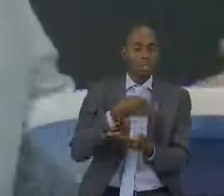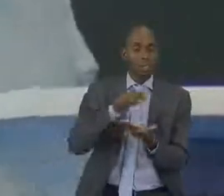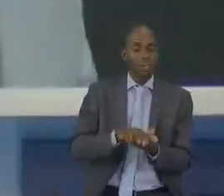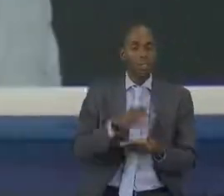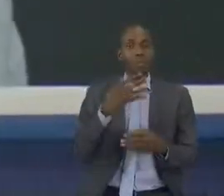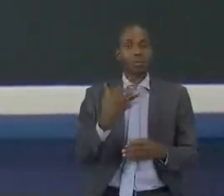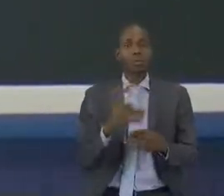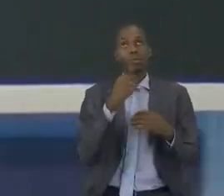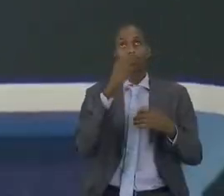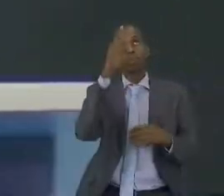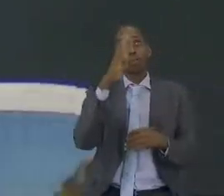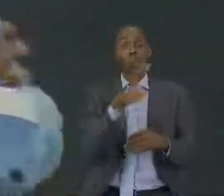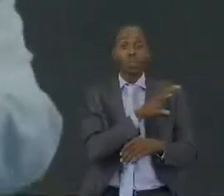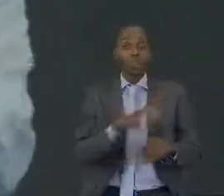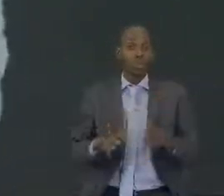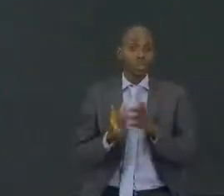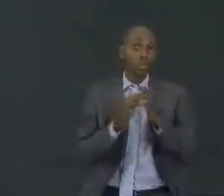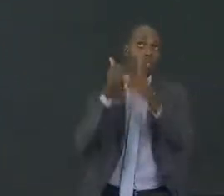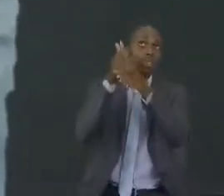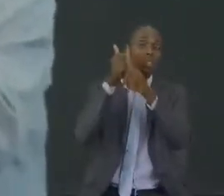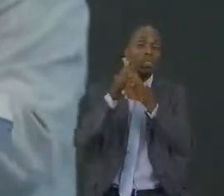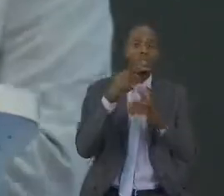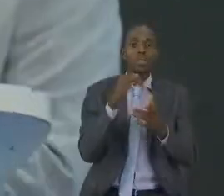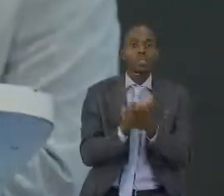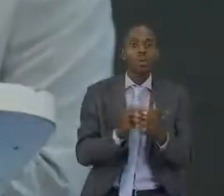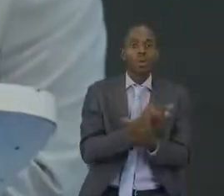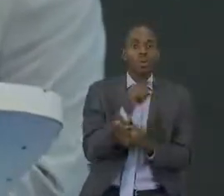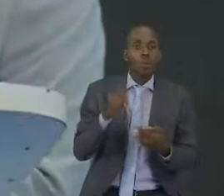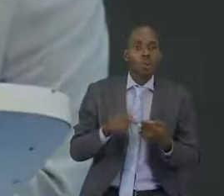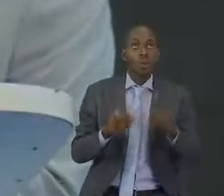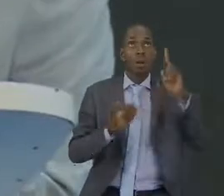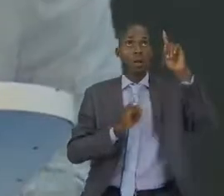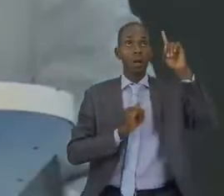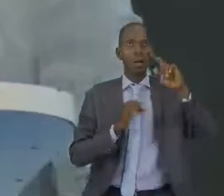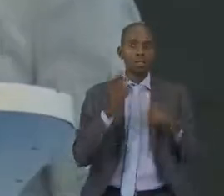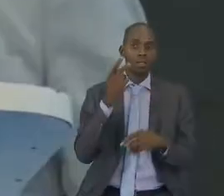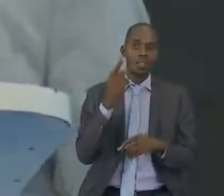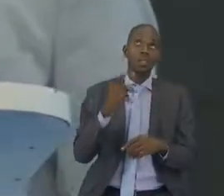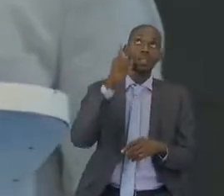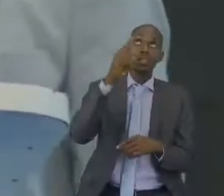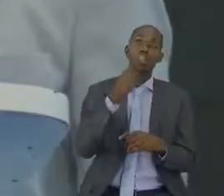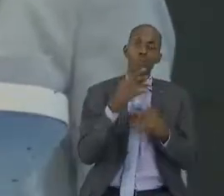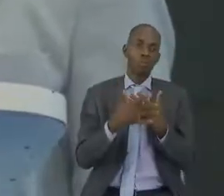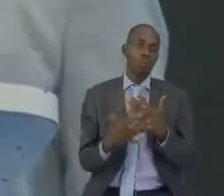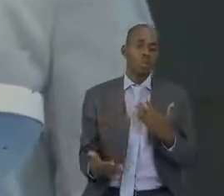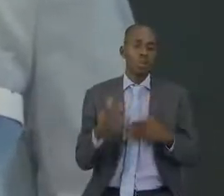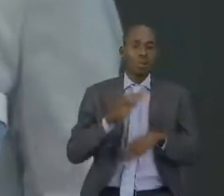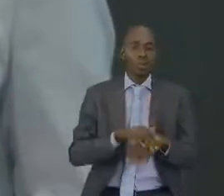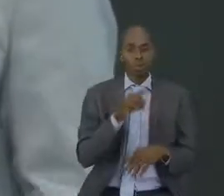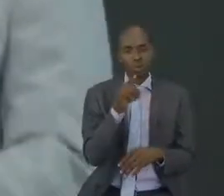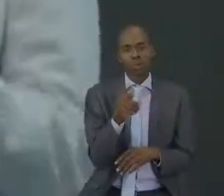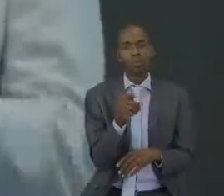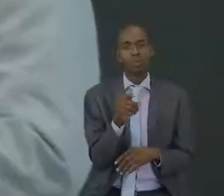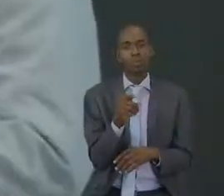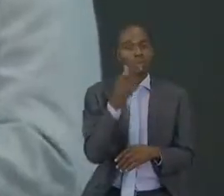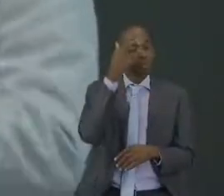Jésus-Christ lui-même. Il dit, « Lorsque je verrai son sang sur toi, parce